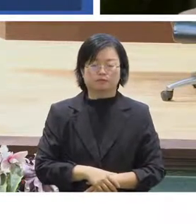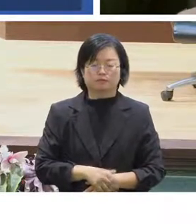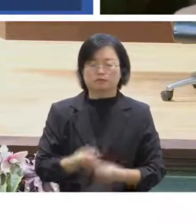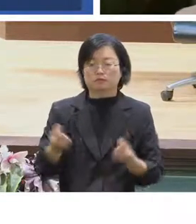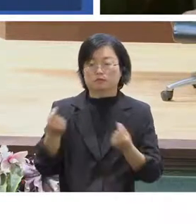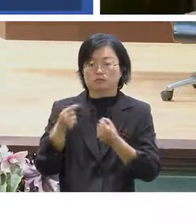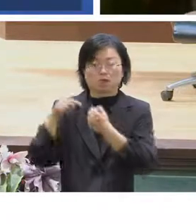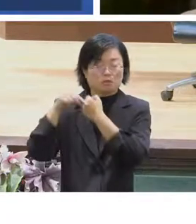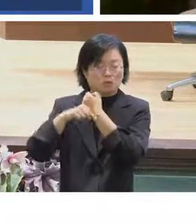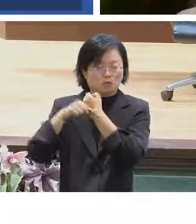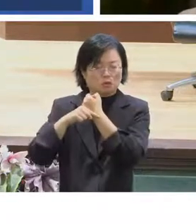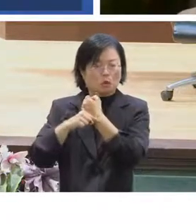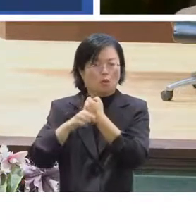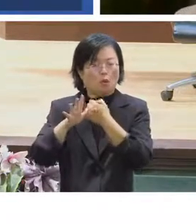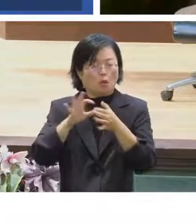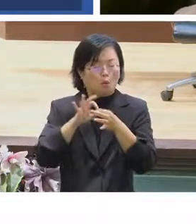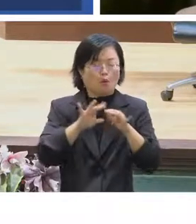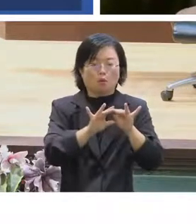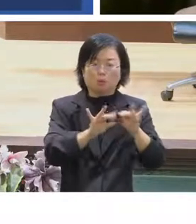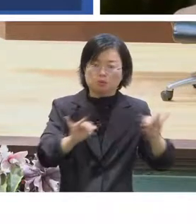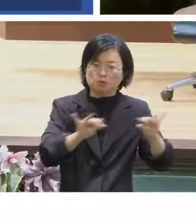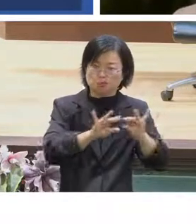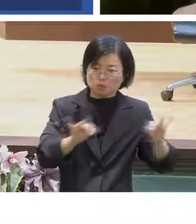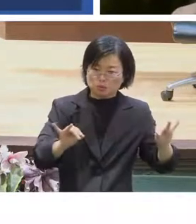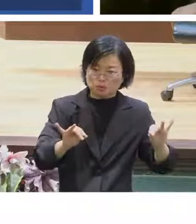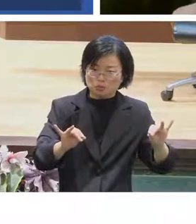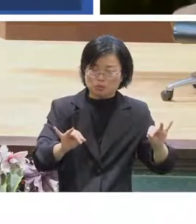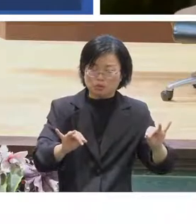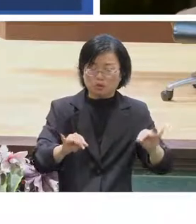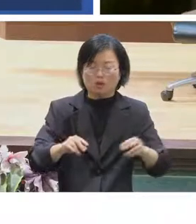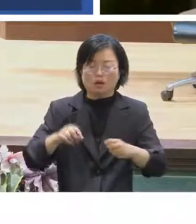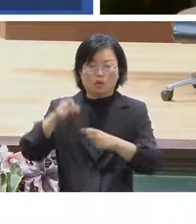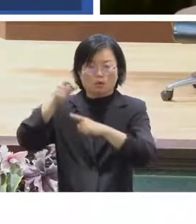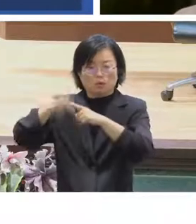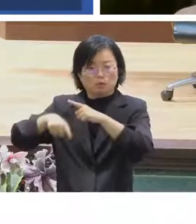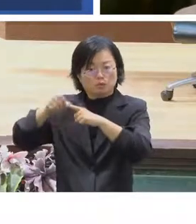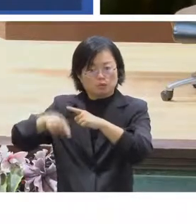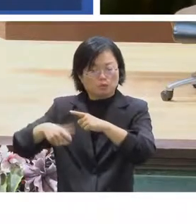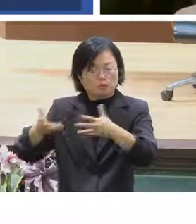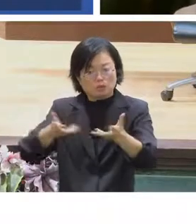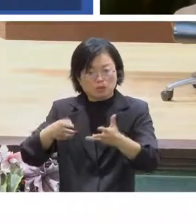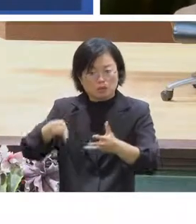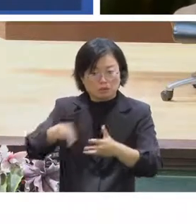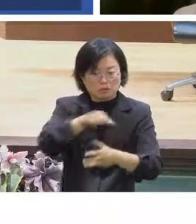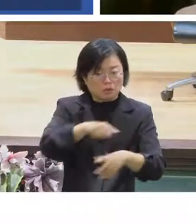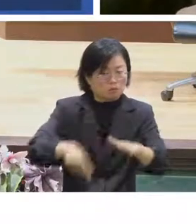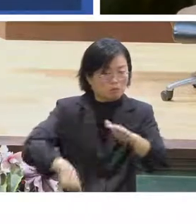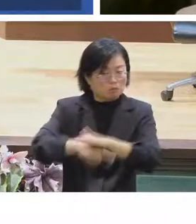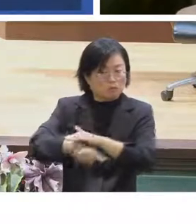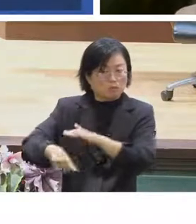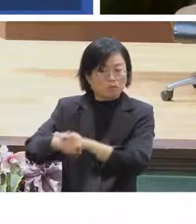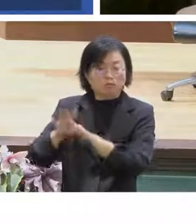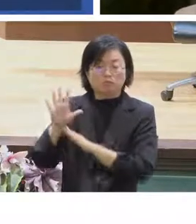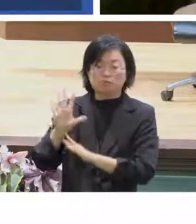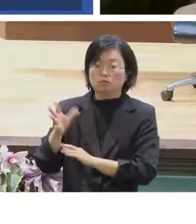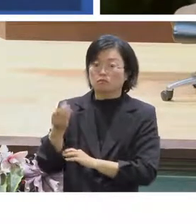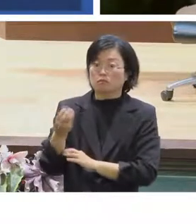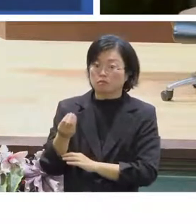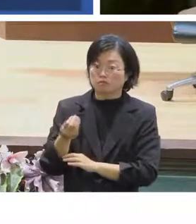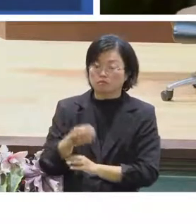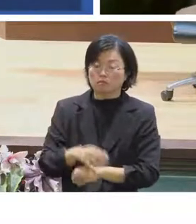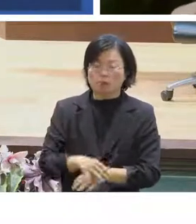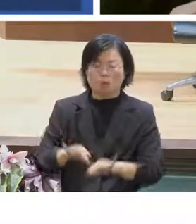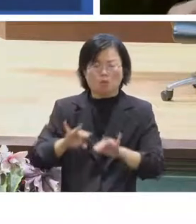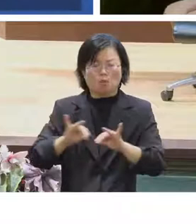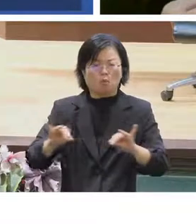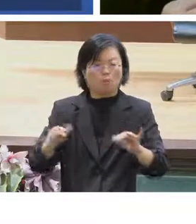是公司查查看一些比方说违规的一种房屋或者土地